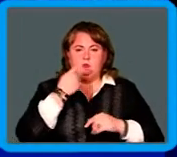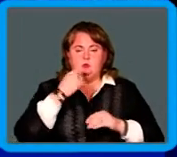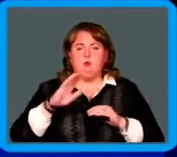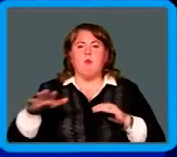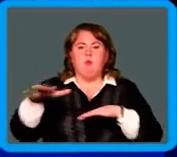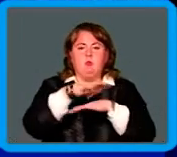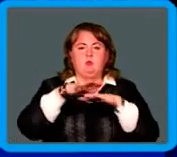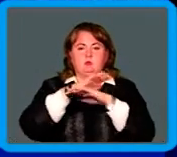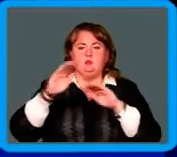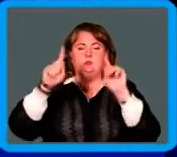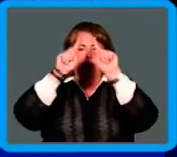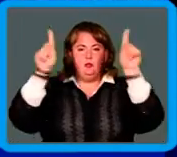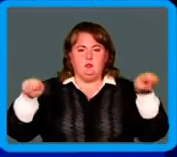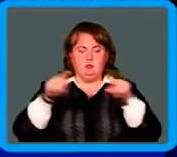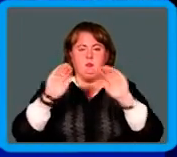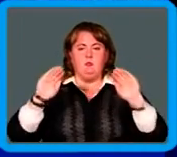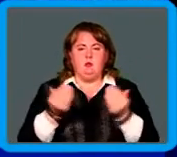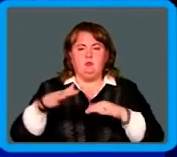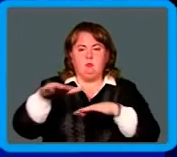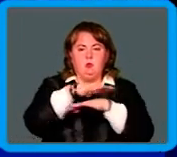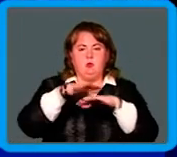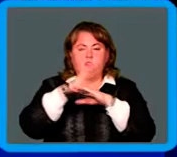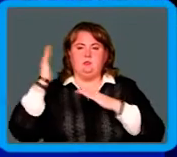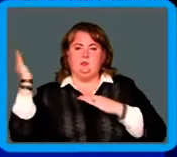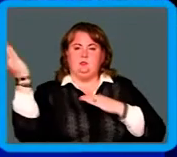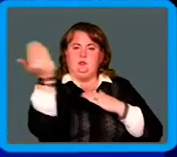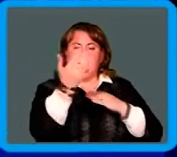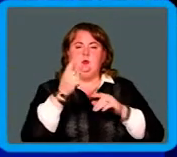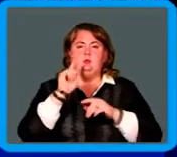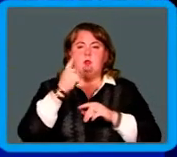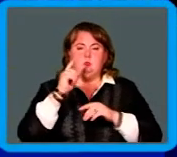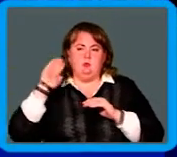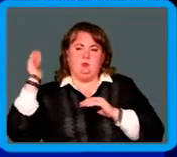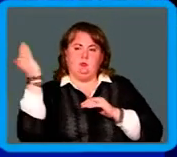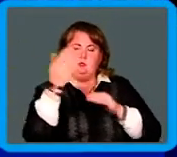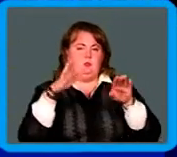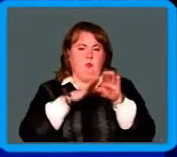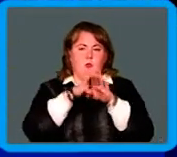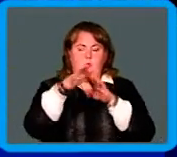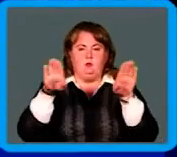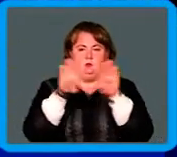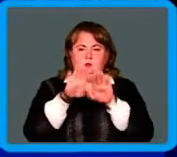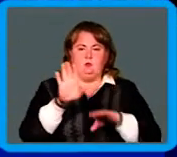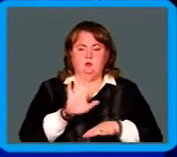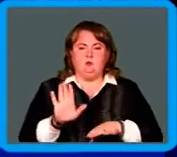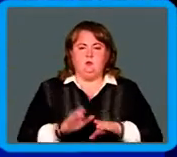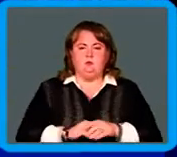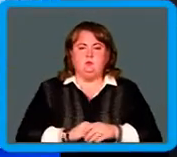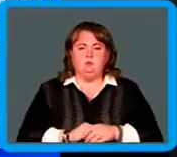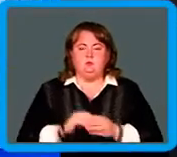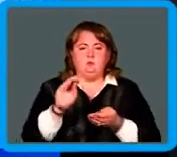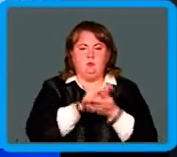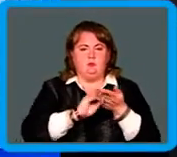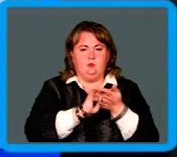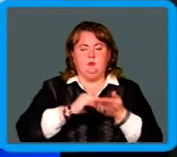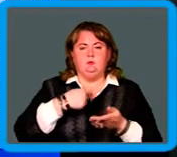меньше площади стены потому что она не закрыла всю стену и так повторите вместе со мной